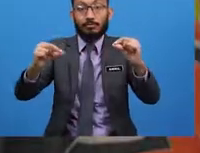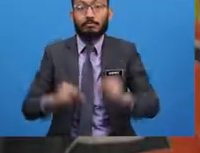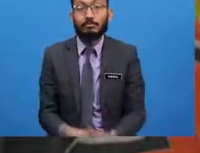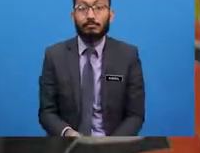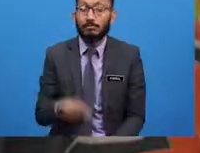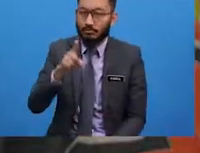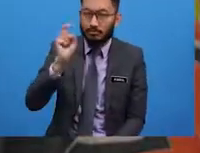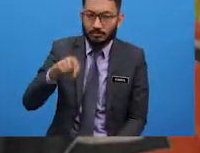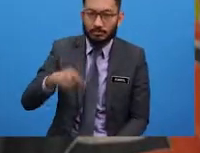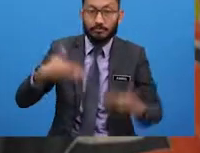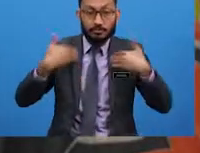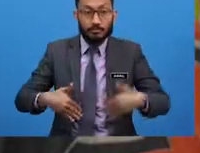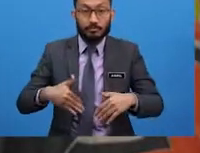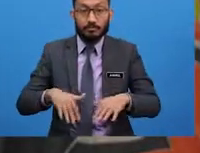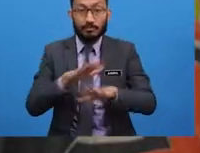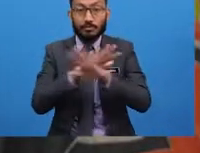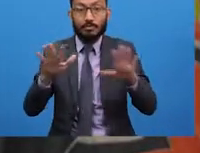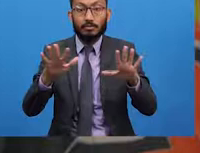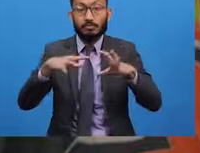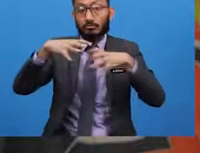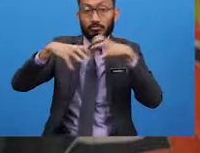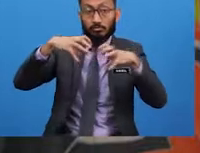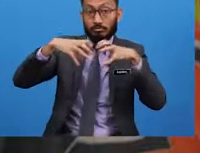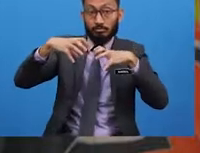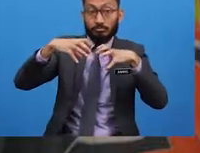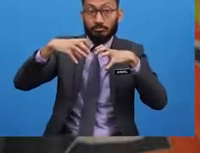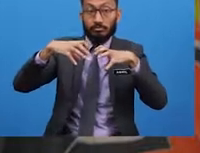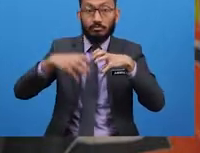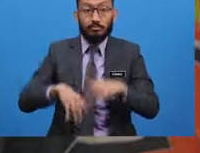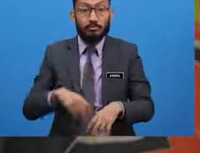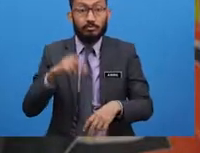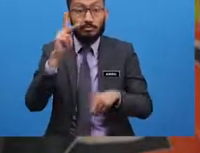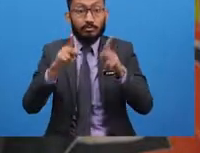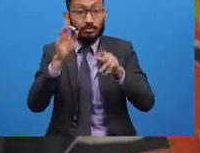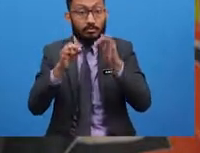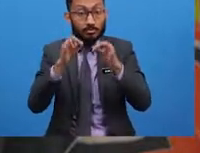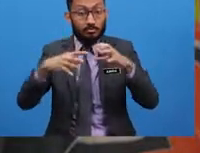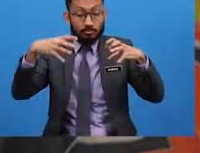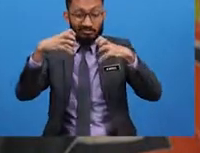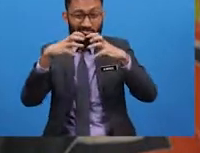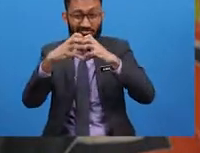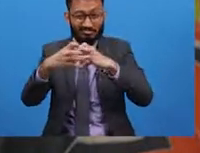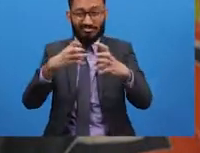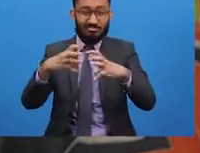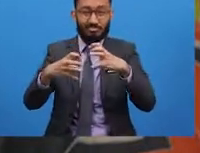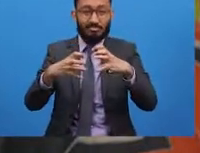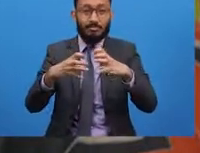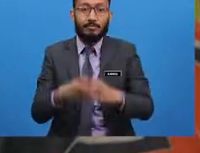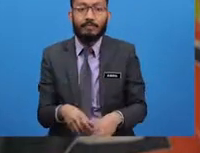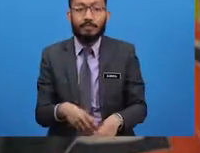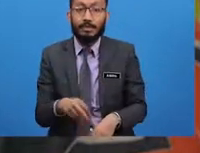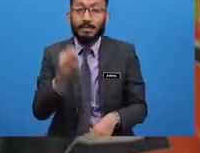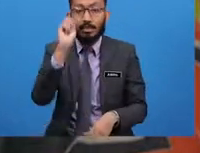Pastikan kain tidak kendur supaya memudahkan mewarna. Kain yang kendur boleh menyebabkan hasil sapuan warna